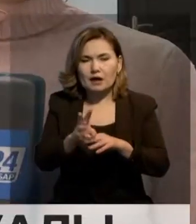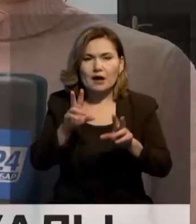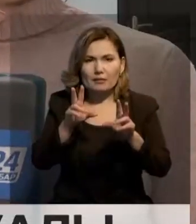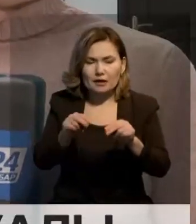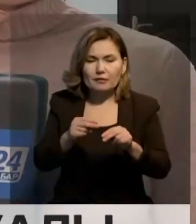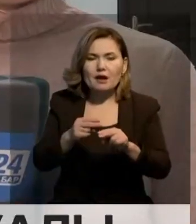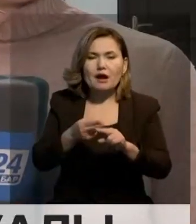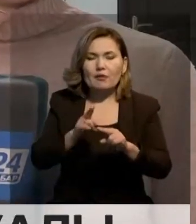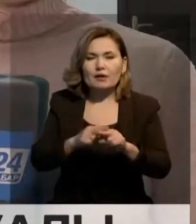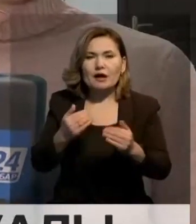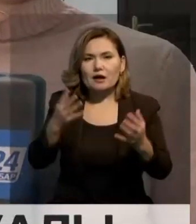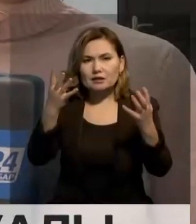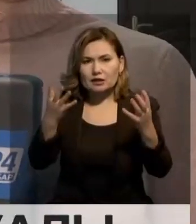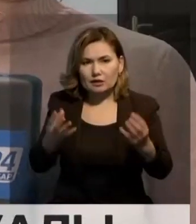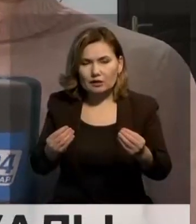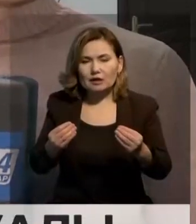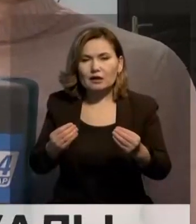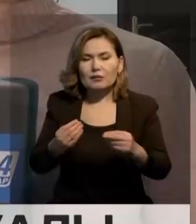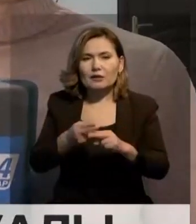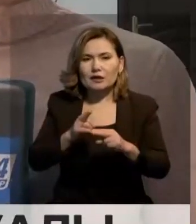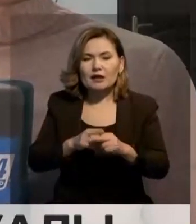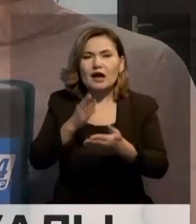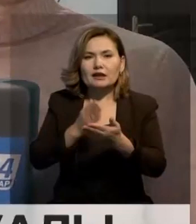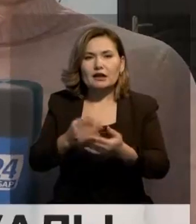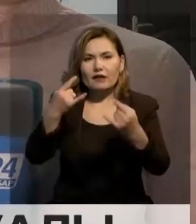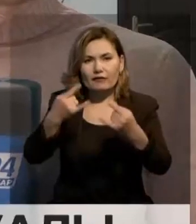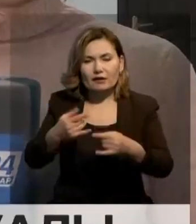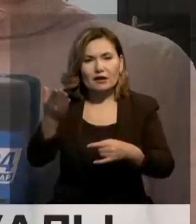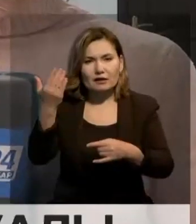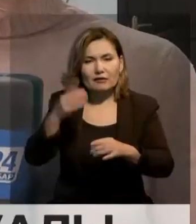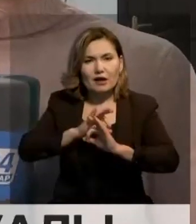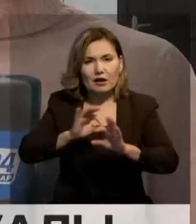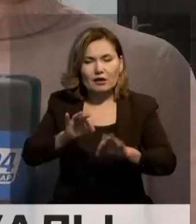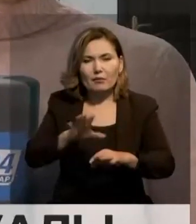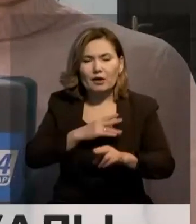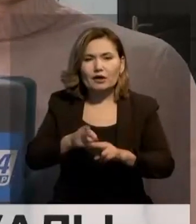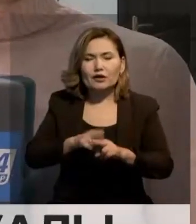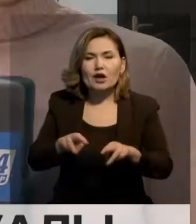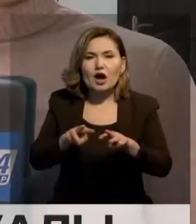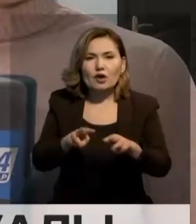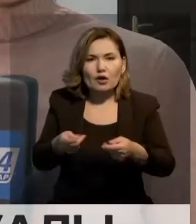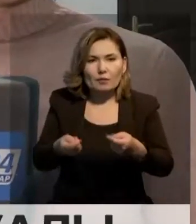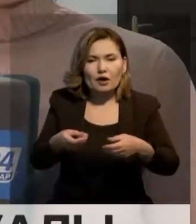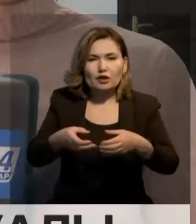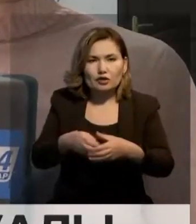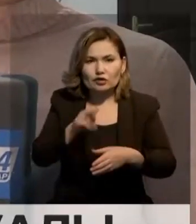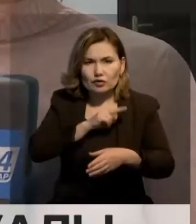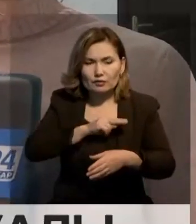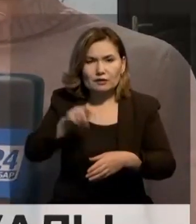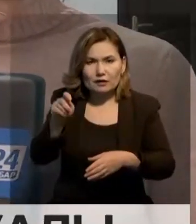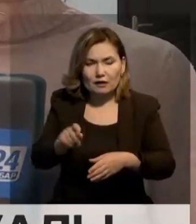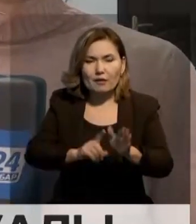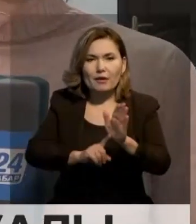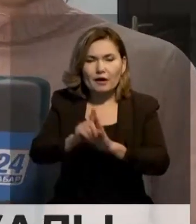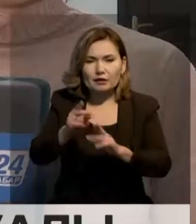осы. Сонымен қатар қазір уақытта алдыңғы тікелей эфирде хабарлап кеткенімізде үкіметтік топ мүшелері жұмыс істеп жатыр. Олар